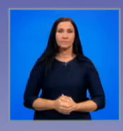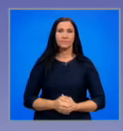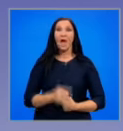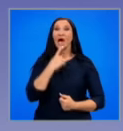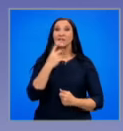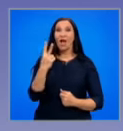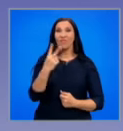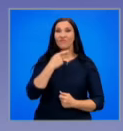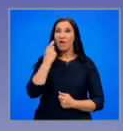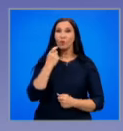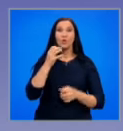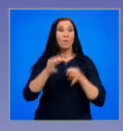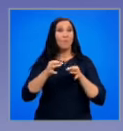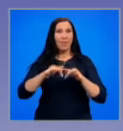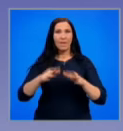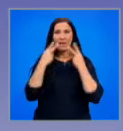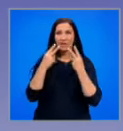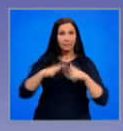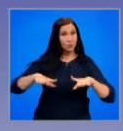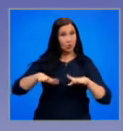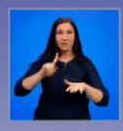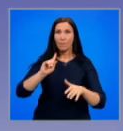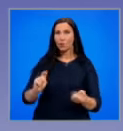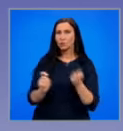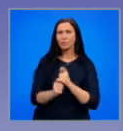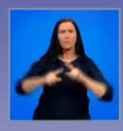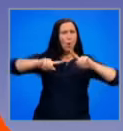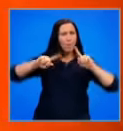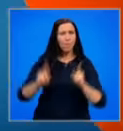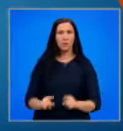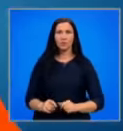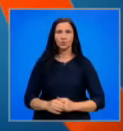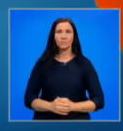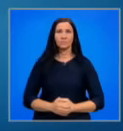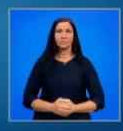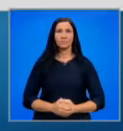За две години пандемия видяхме, че ситуацията може да се промени много бързо.